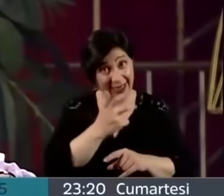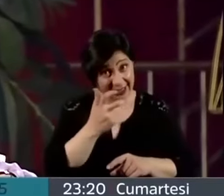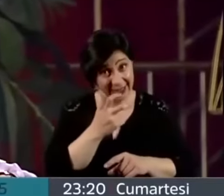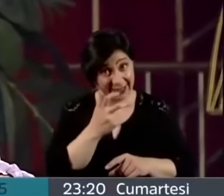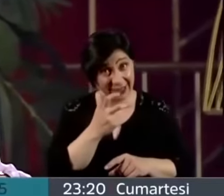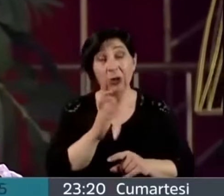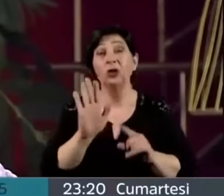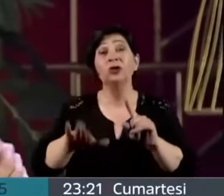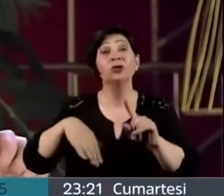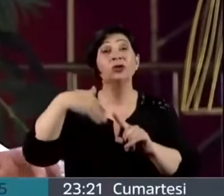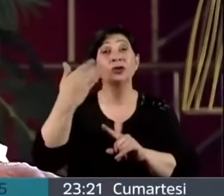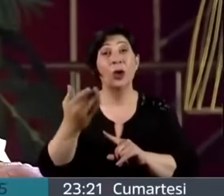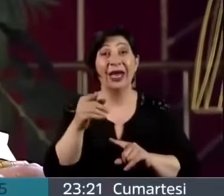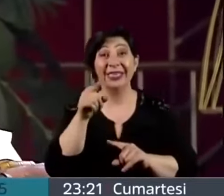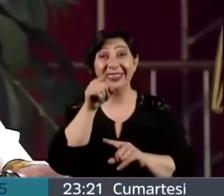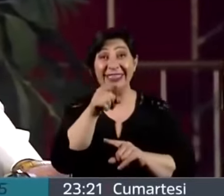söyleyelim. Tamam. Ondan sonra da sizin